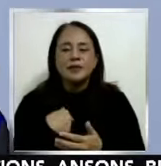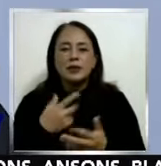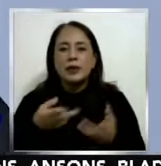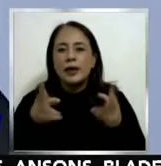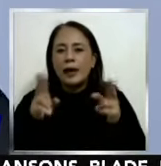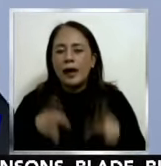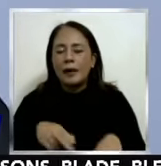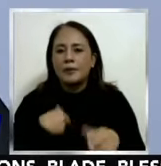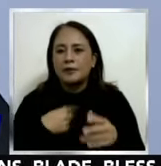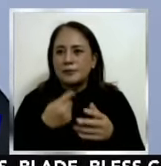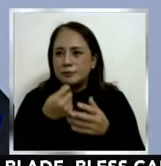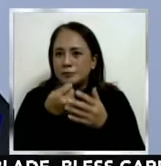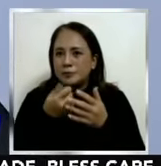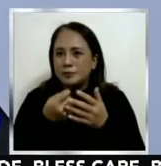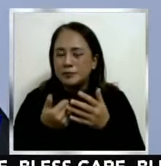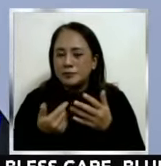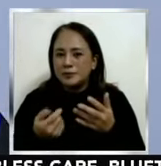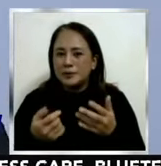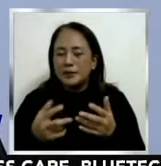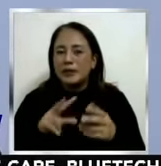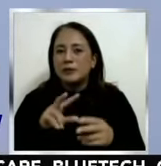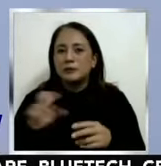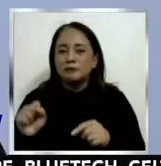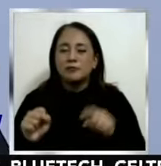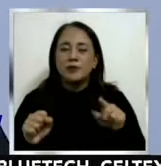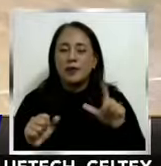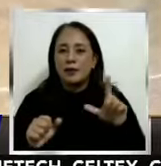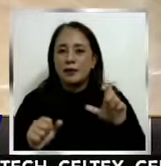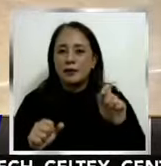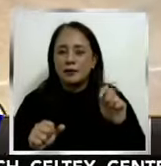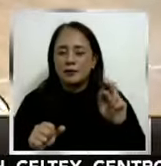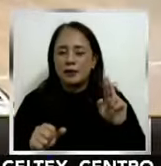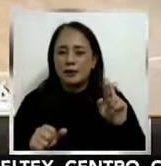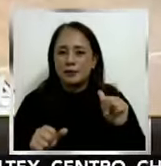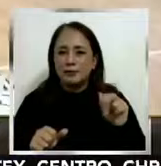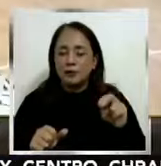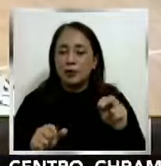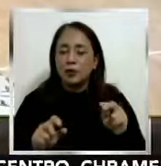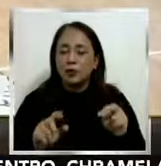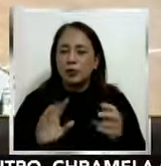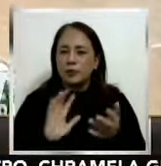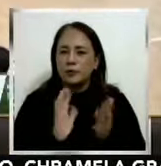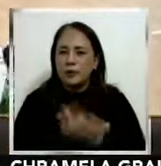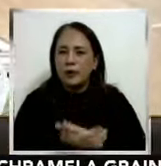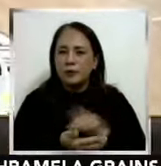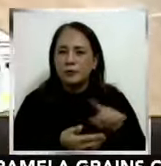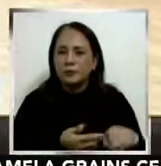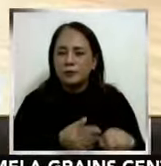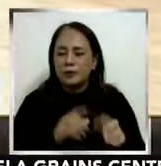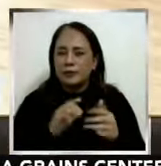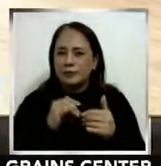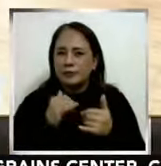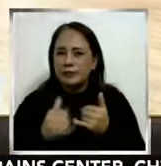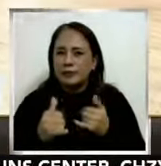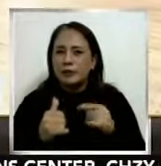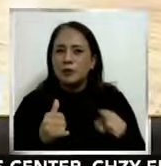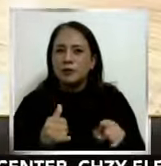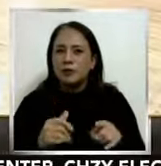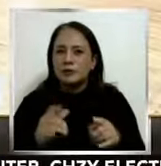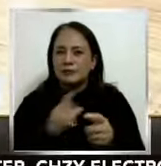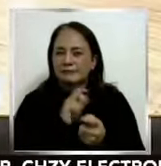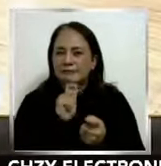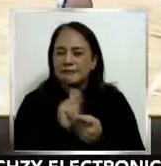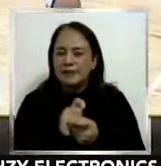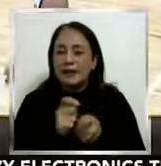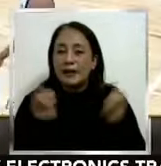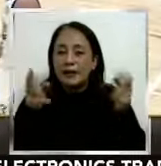sa amin against Letran. We became impatient in the latter part. Eksaktong-eksakto nangyari dito,